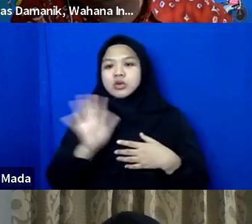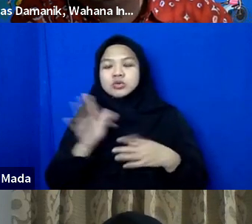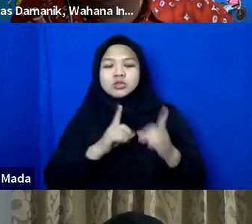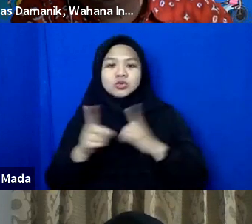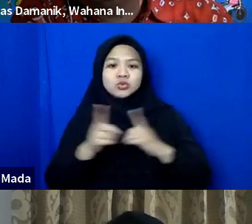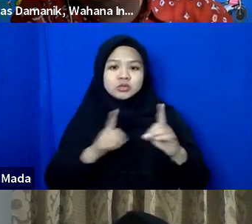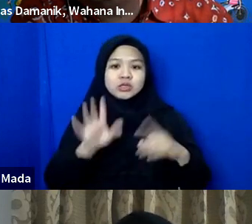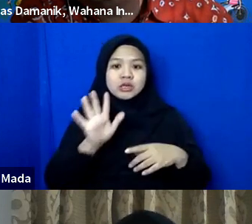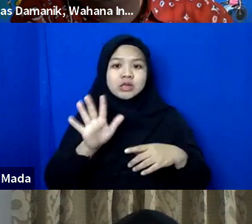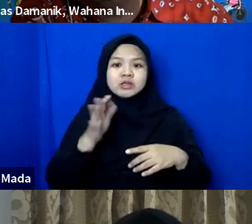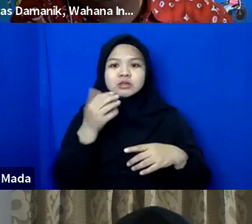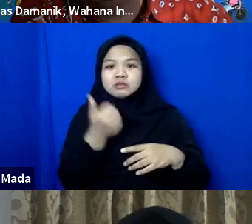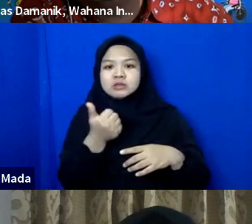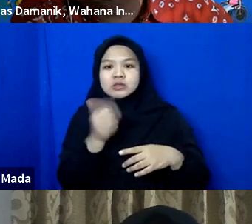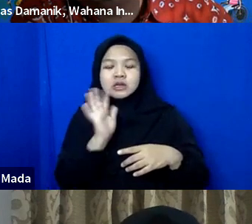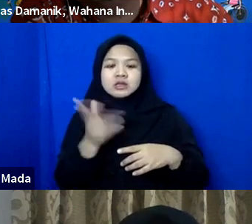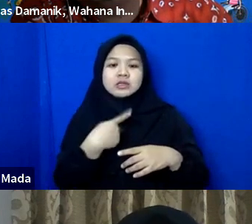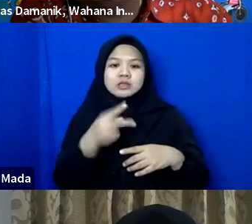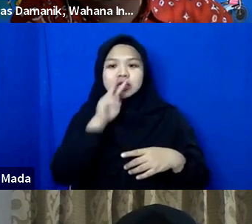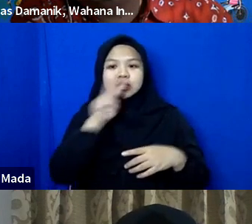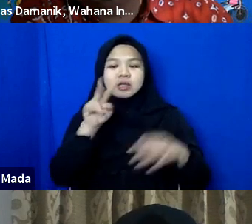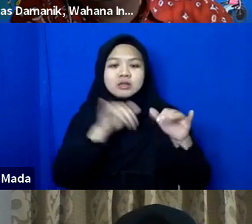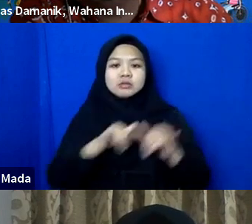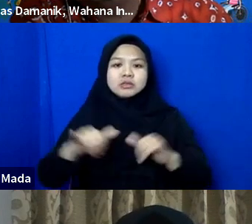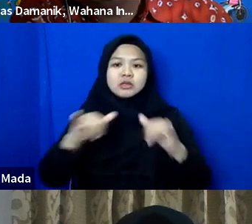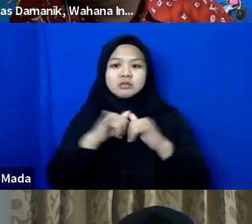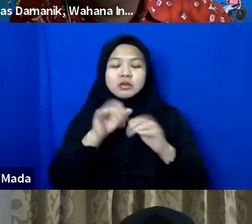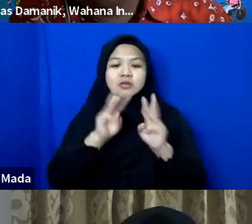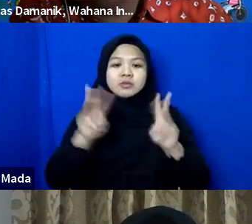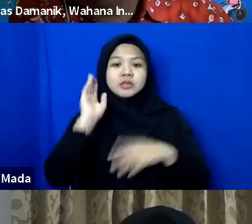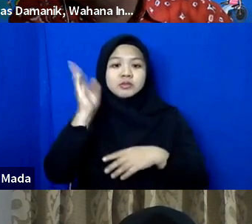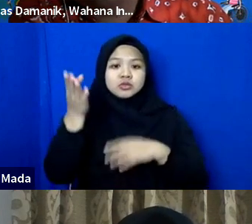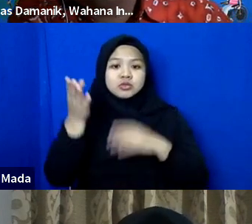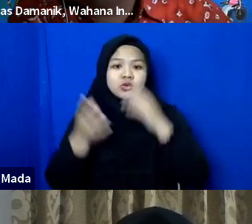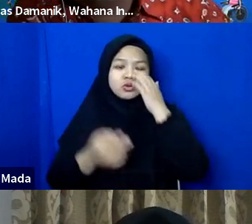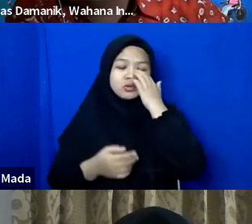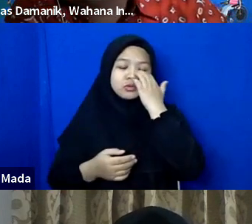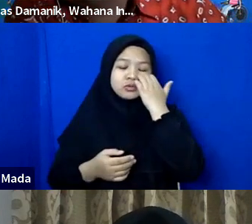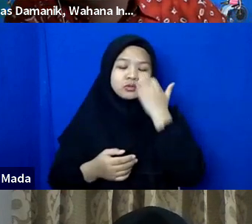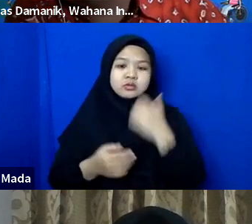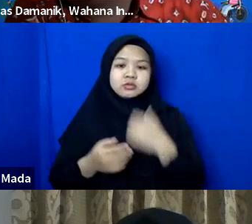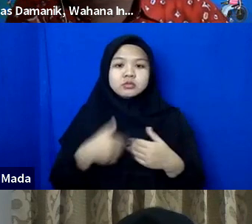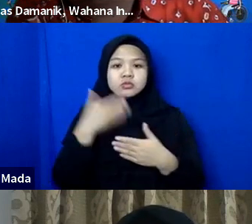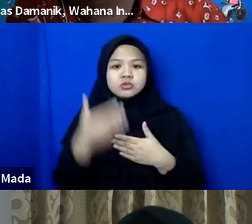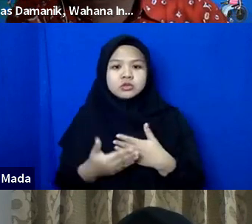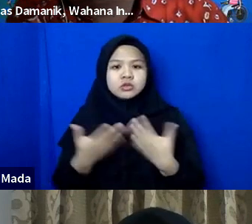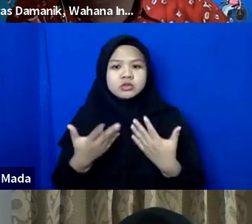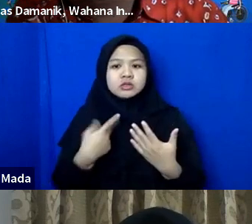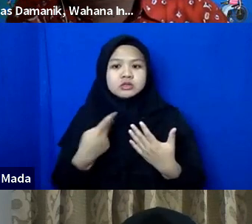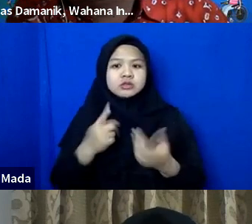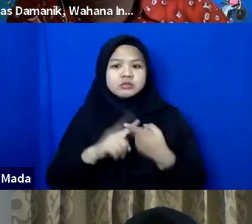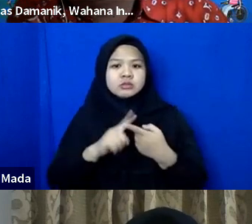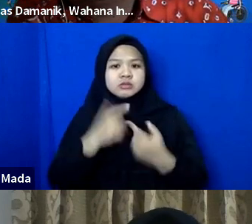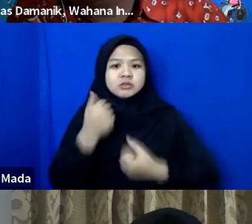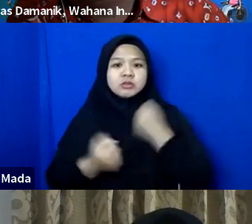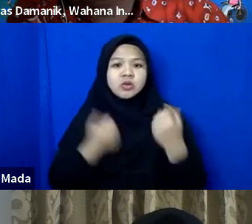gitu nanti bisa lah nanti kita lihat sama-sama dietnya besok yang suka launching nah kemudian apa nih yang bisa teman-teman